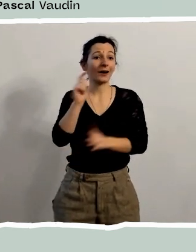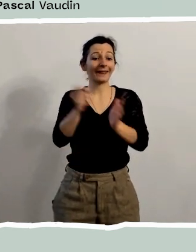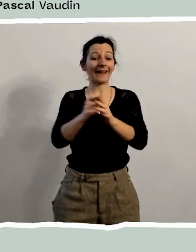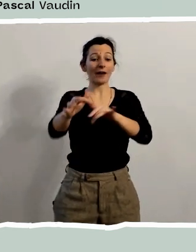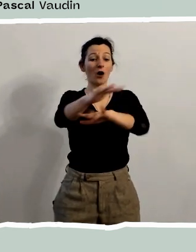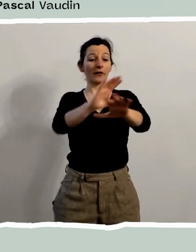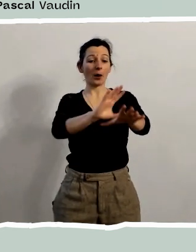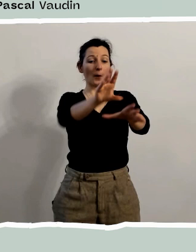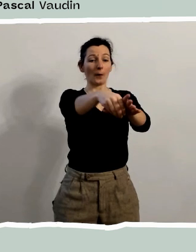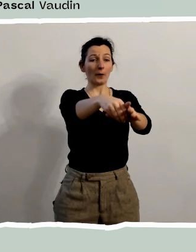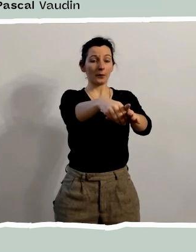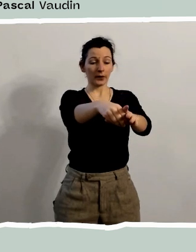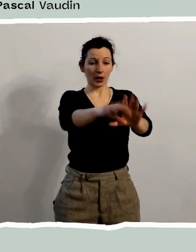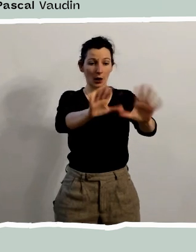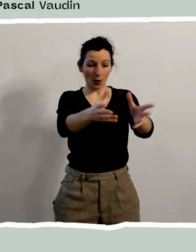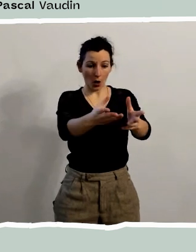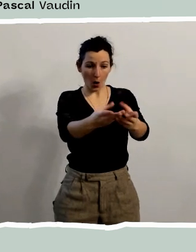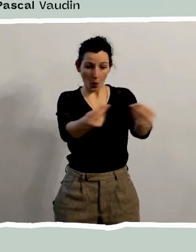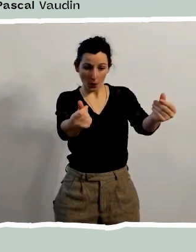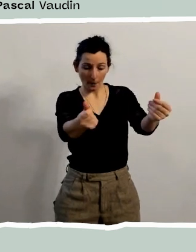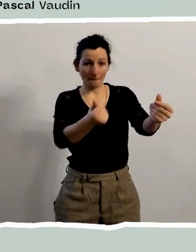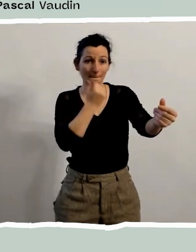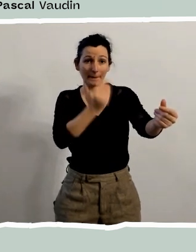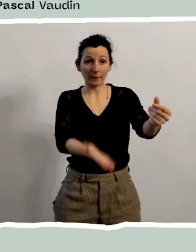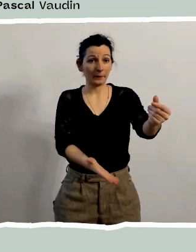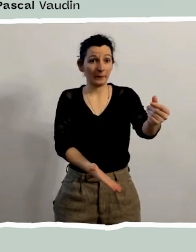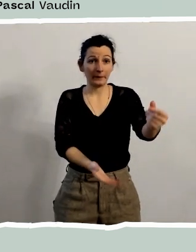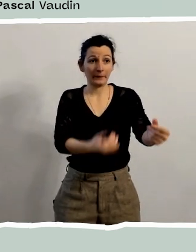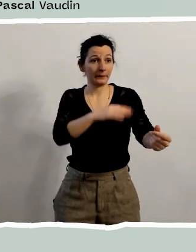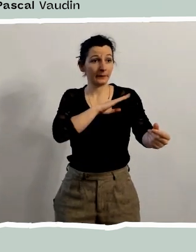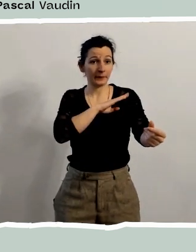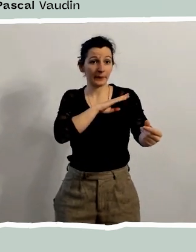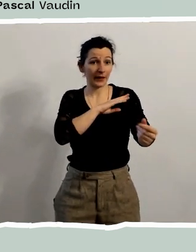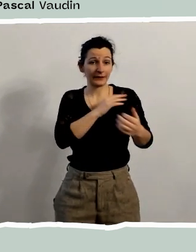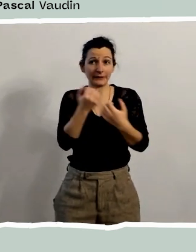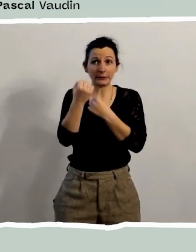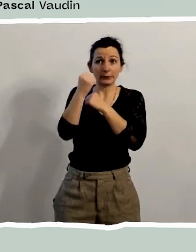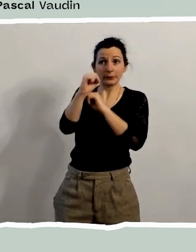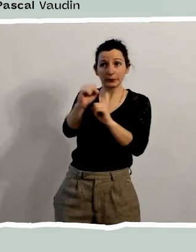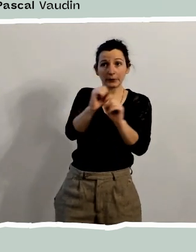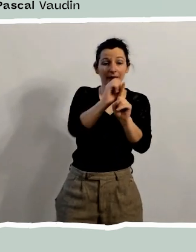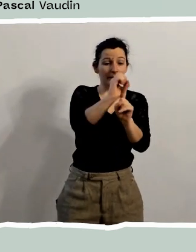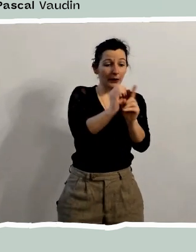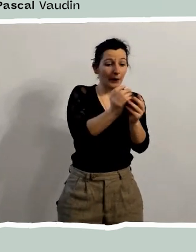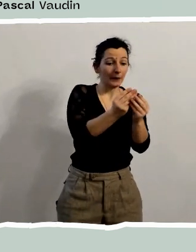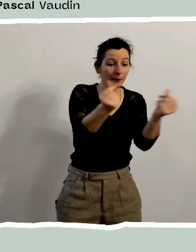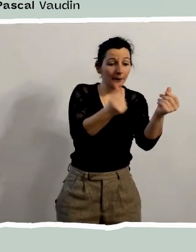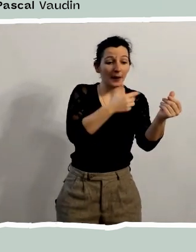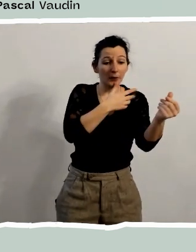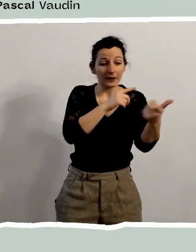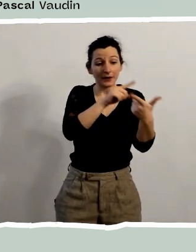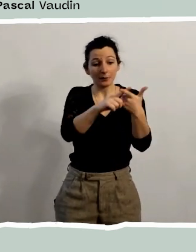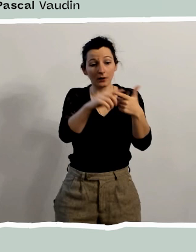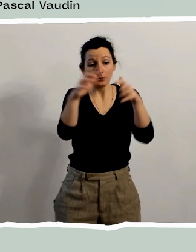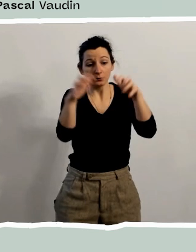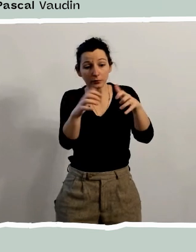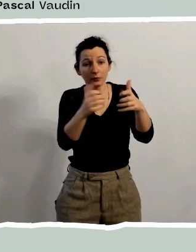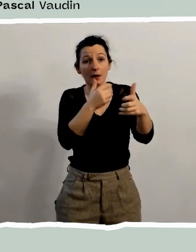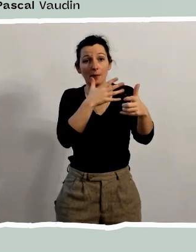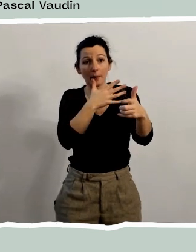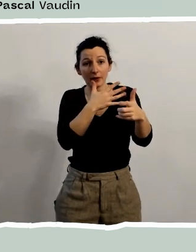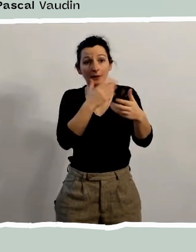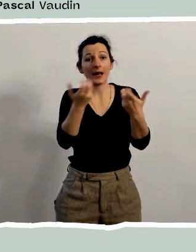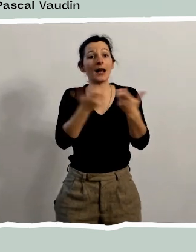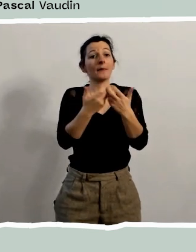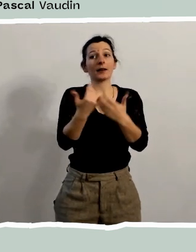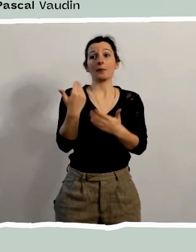l'environnement, ils sont très difficiles à dégrader du fait de leur résistance thermique et mécanique. On les trouve dans l'eau du robinet.